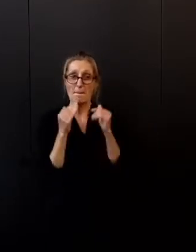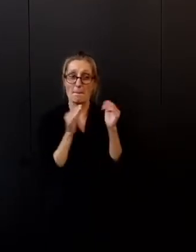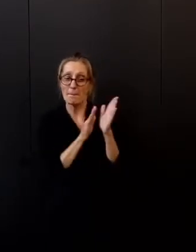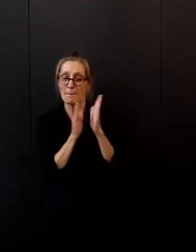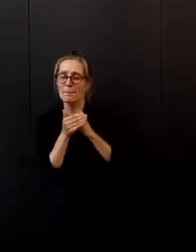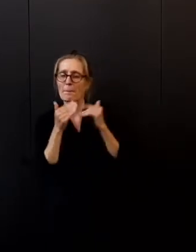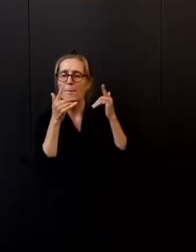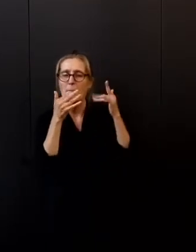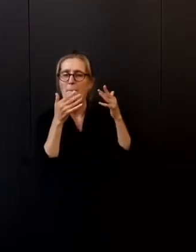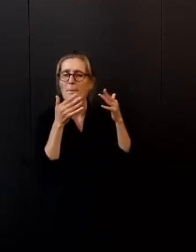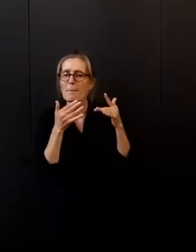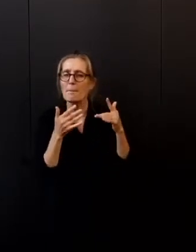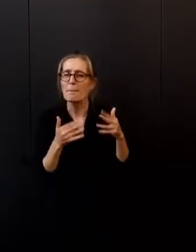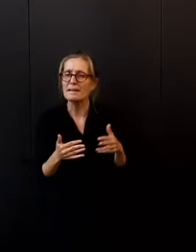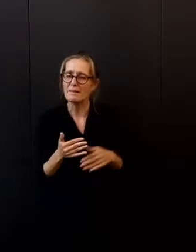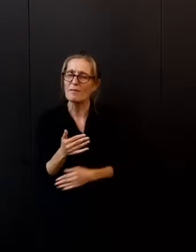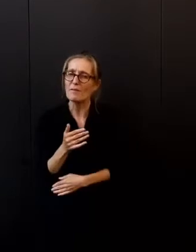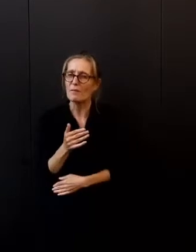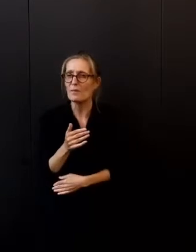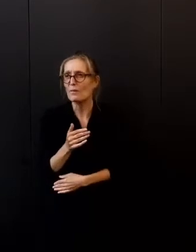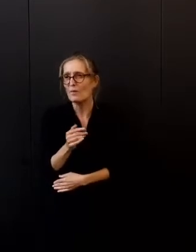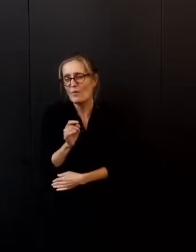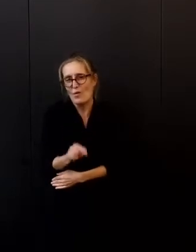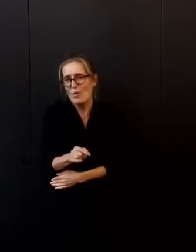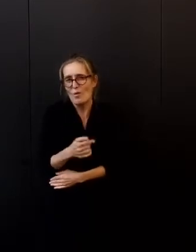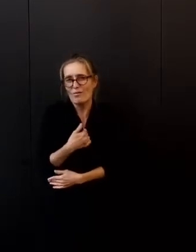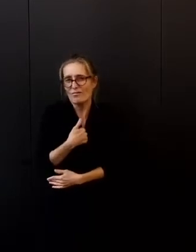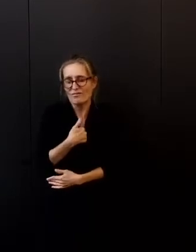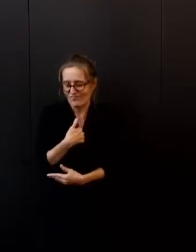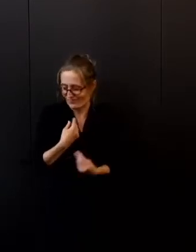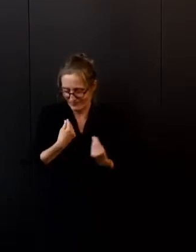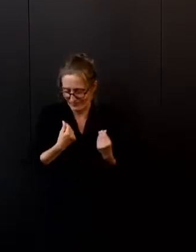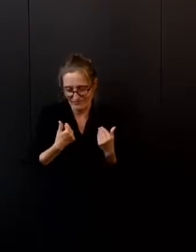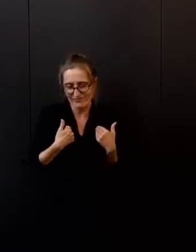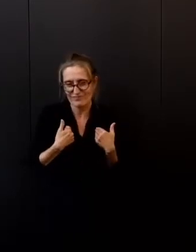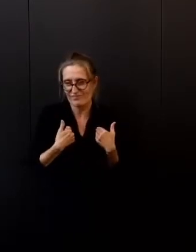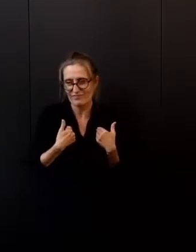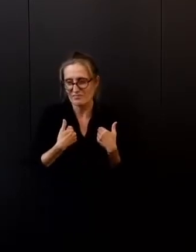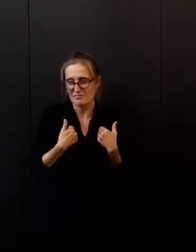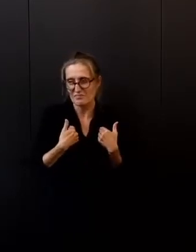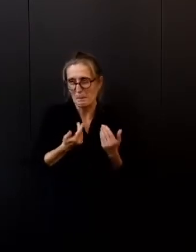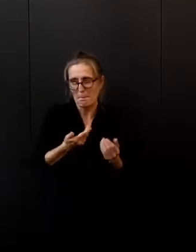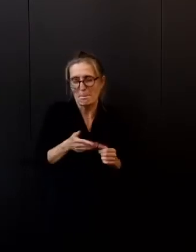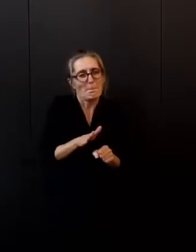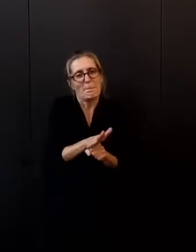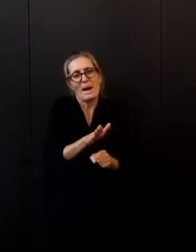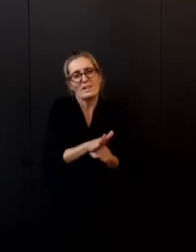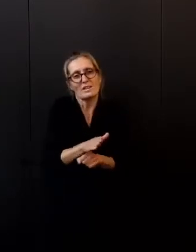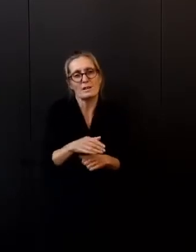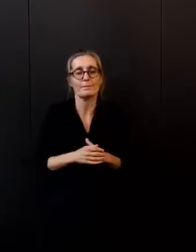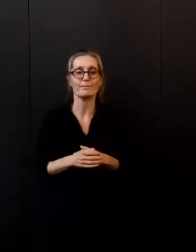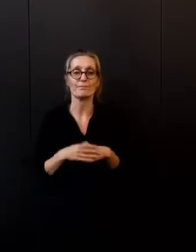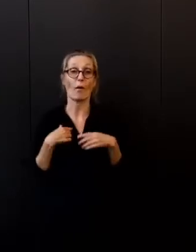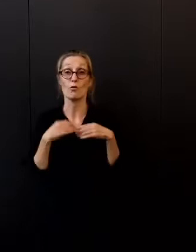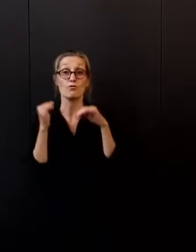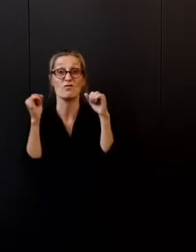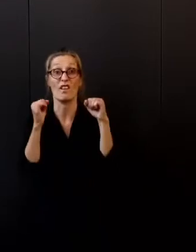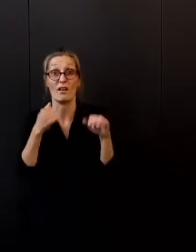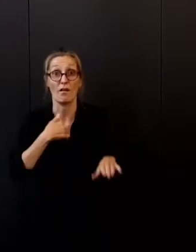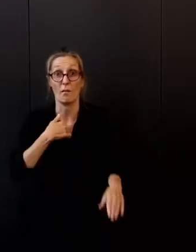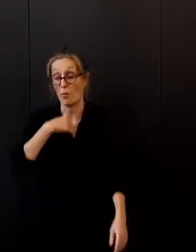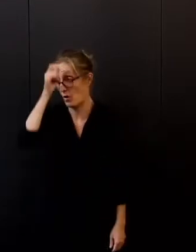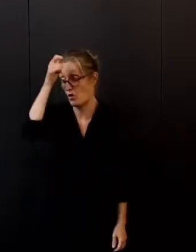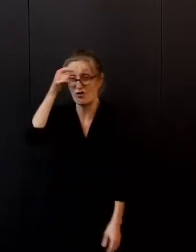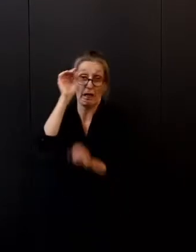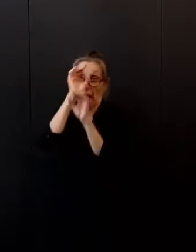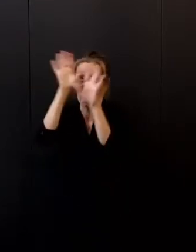mathématique à avoir que j'ai peu. Je suis d'accord avec toi, j'ai pas de